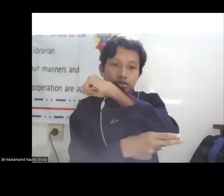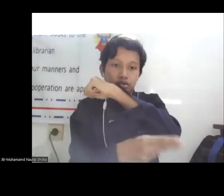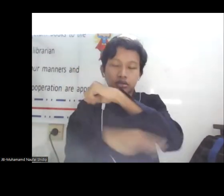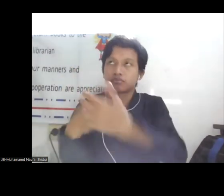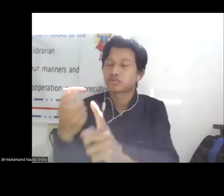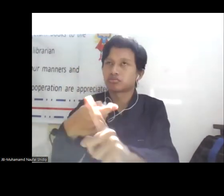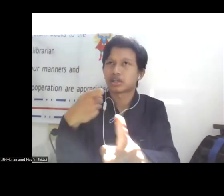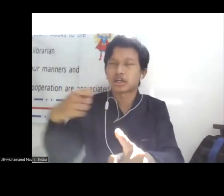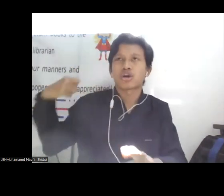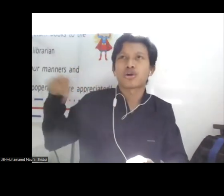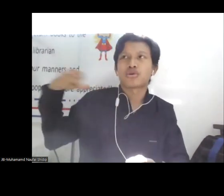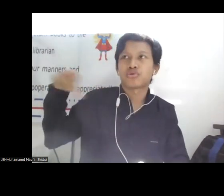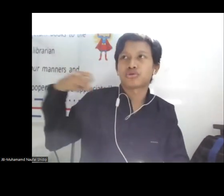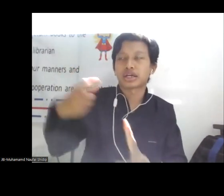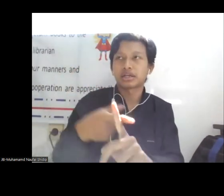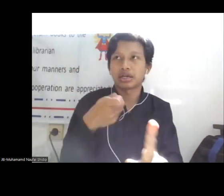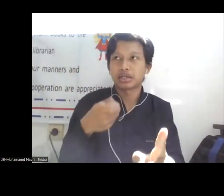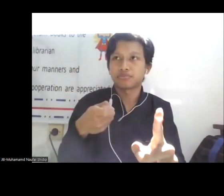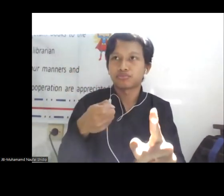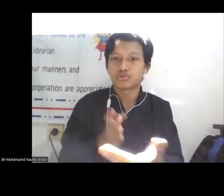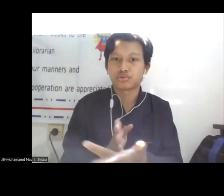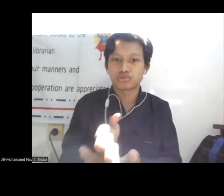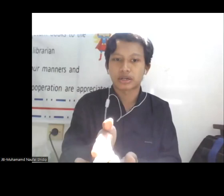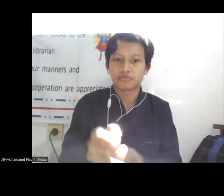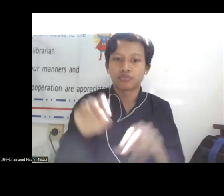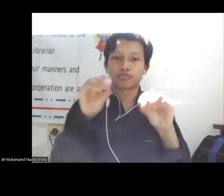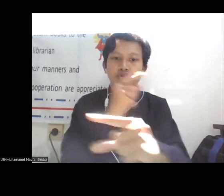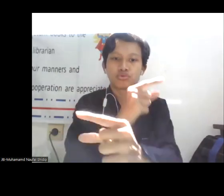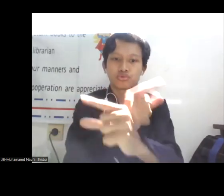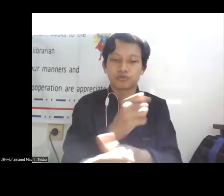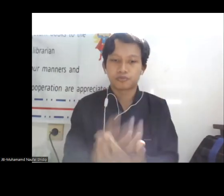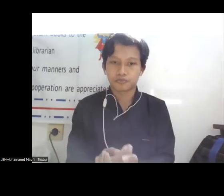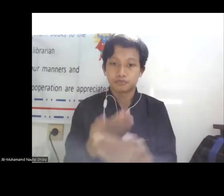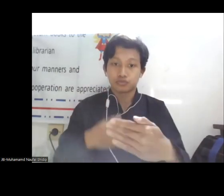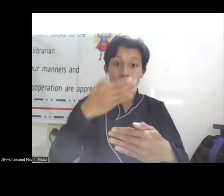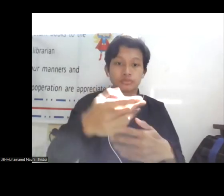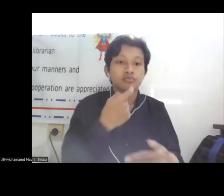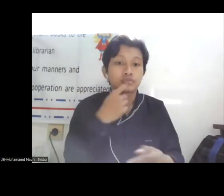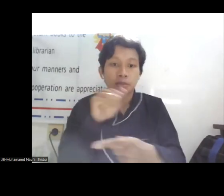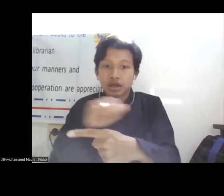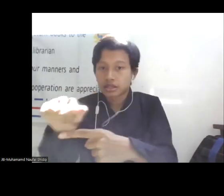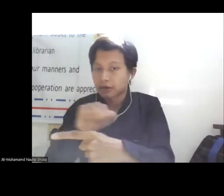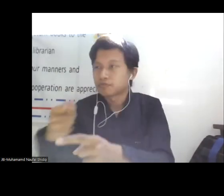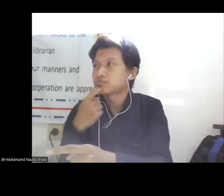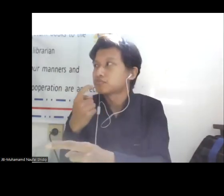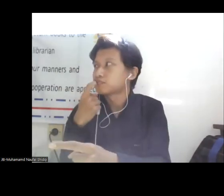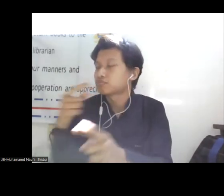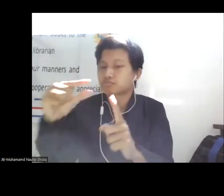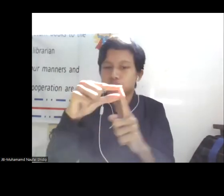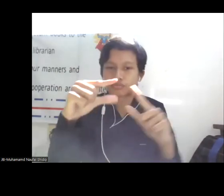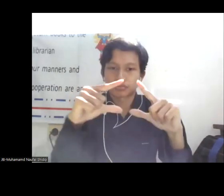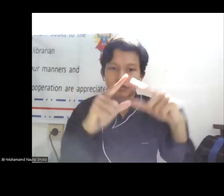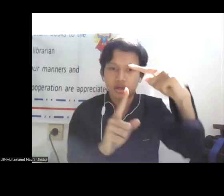Doktor Andi Prastowo dan yang selanjutnya adalah pelatihan part Finder secara online oleh